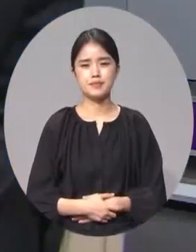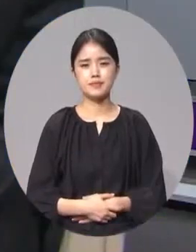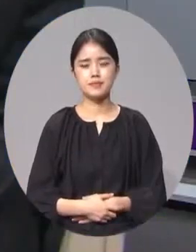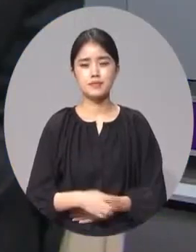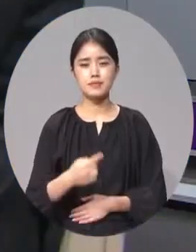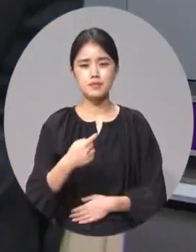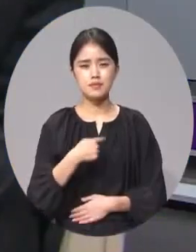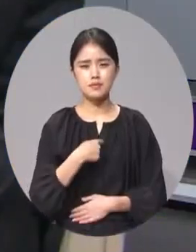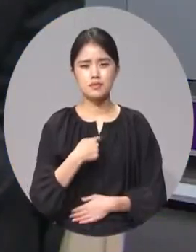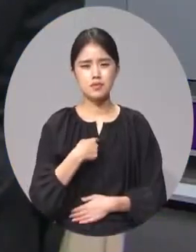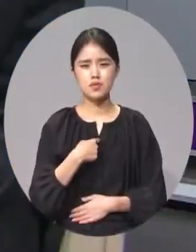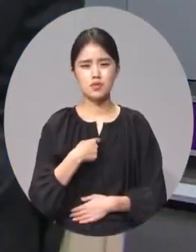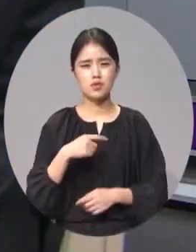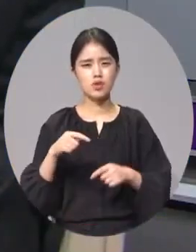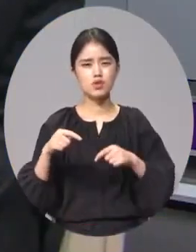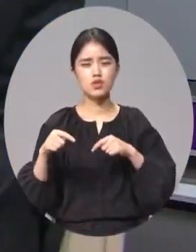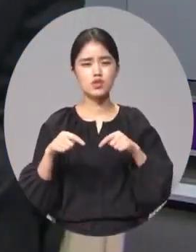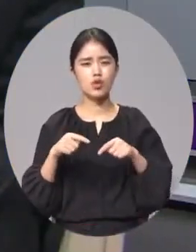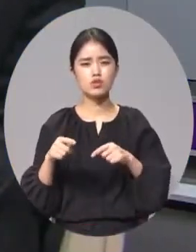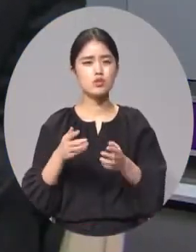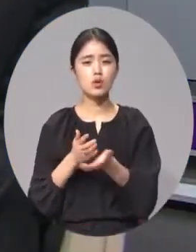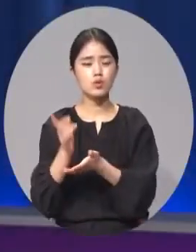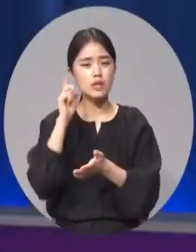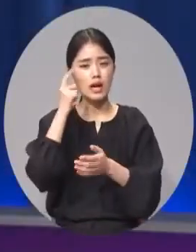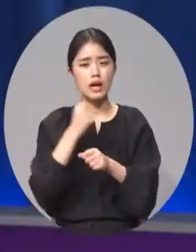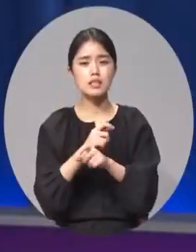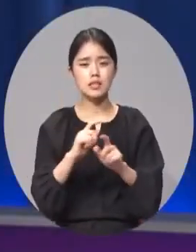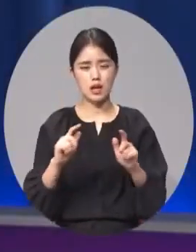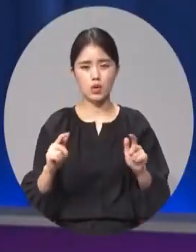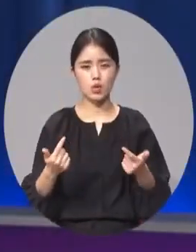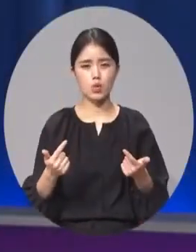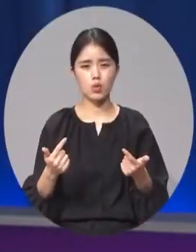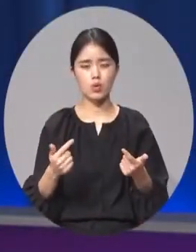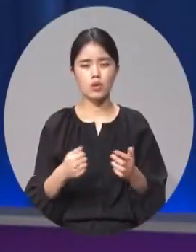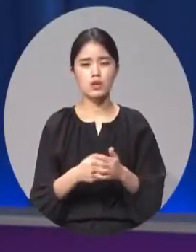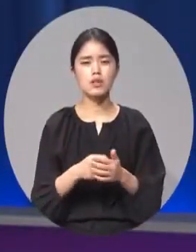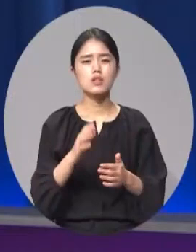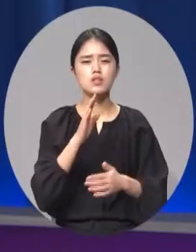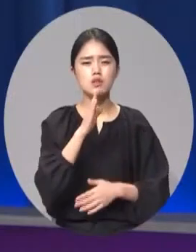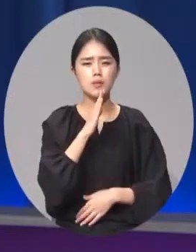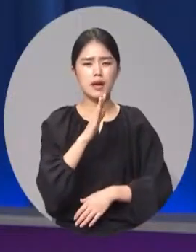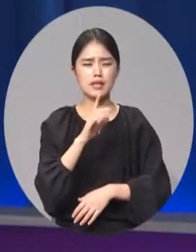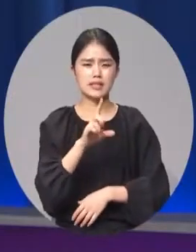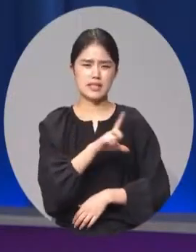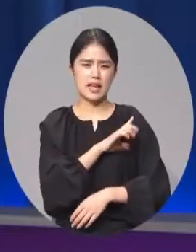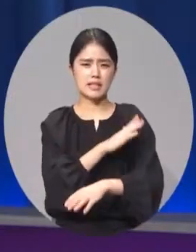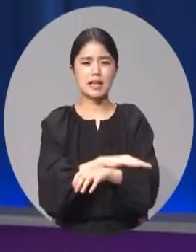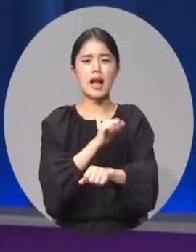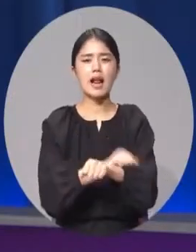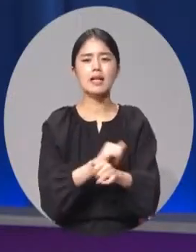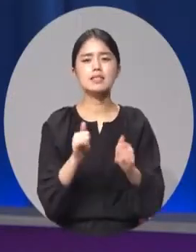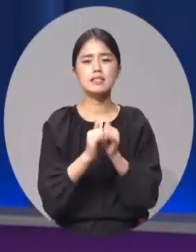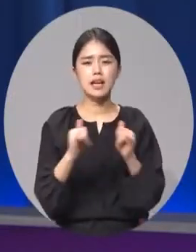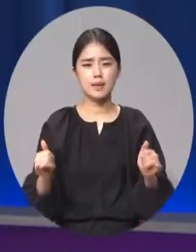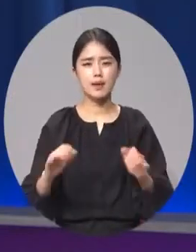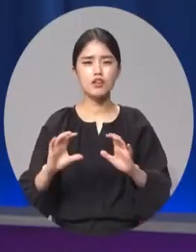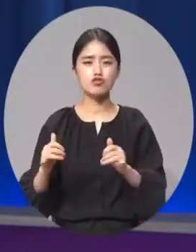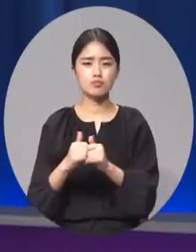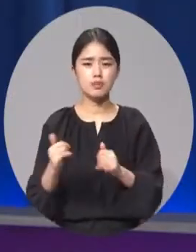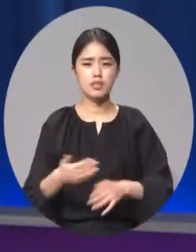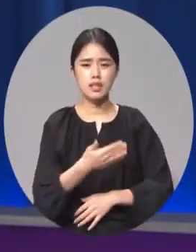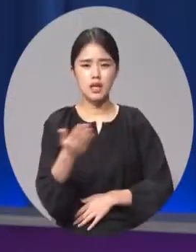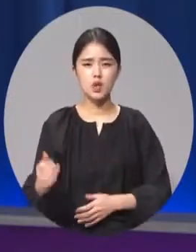저는 전어 정치 광적으로 생각하지 않고 정말 제일 잘 알 사람에게 국민들께서